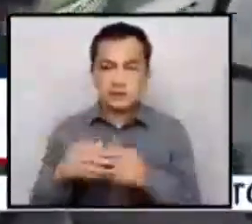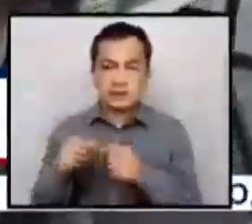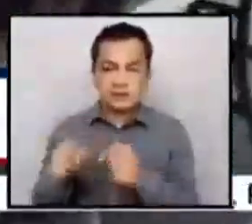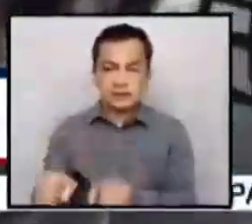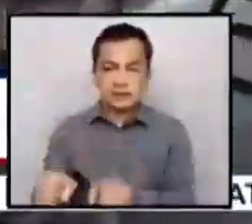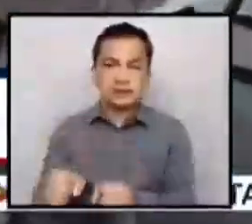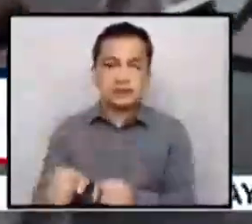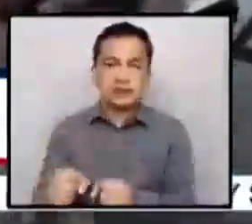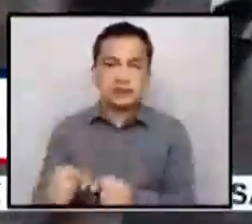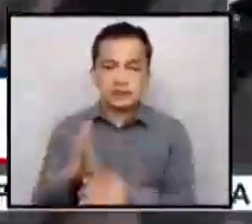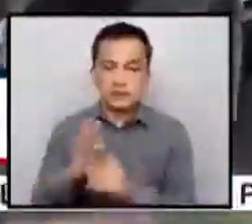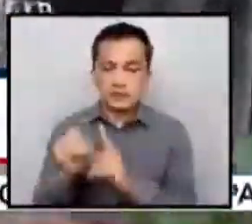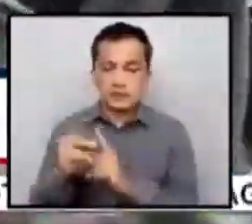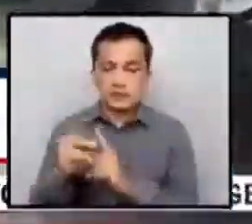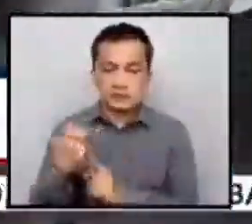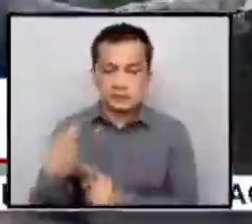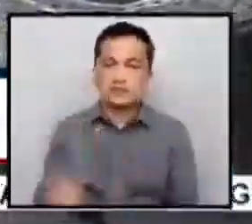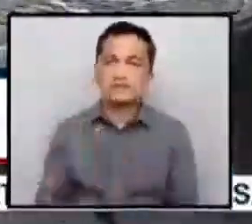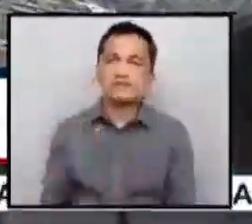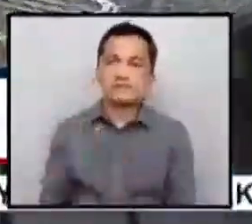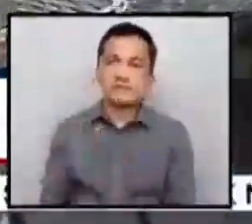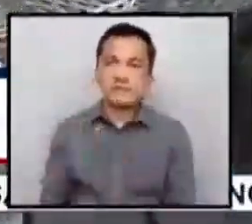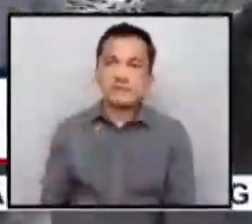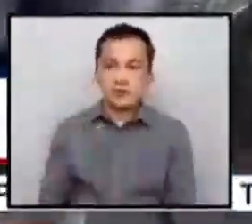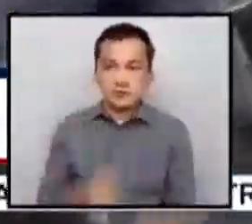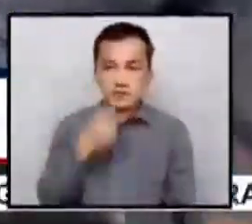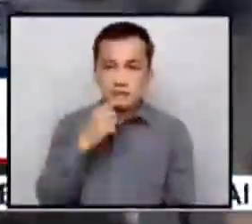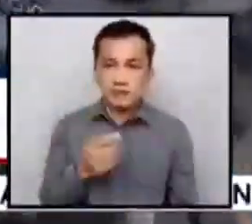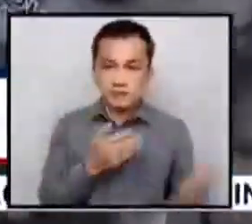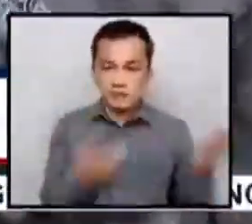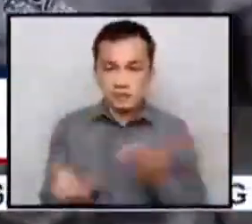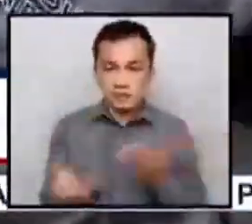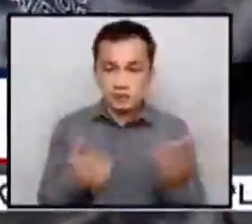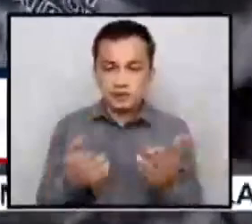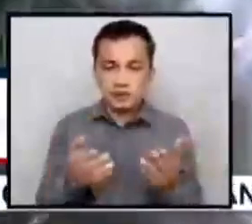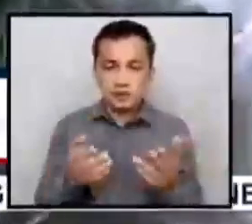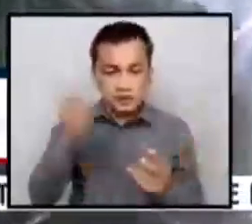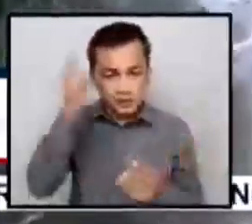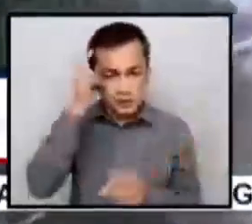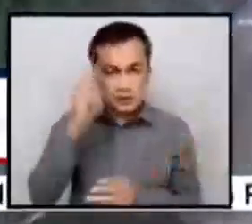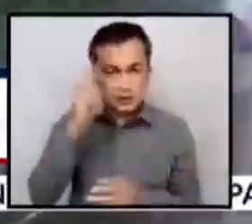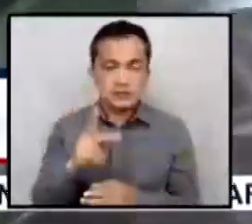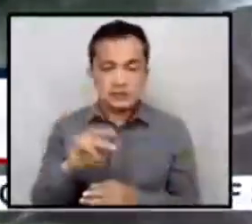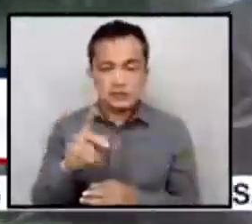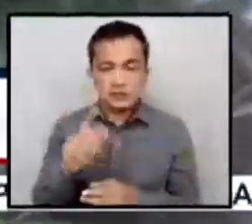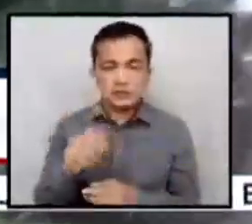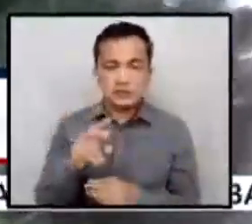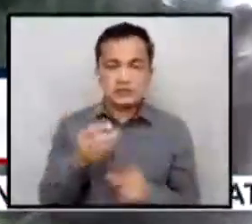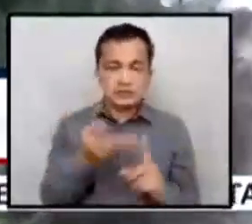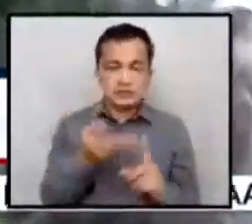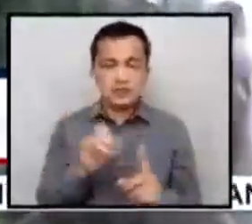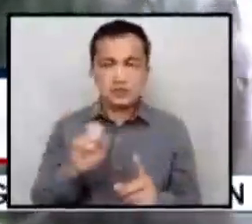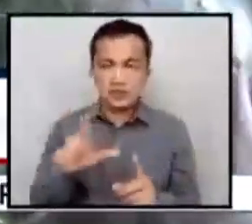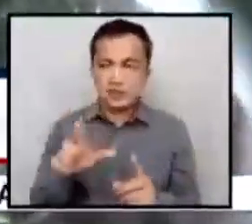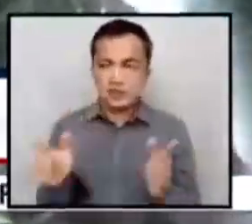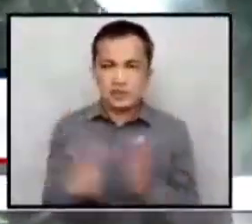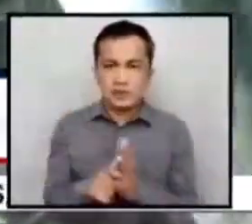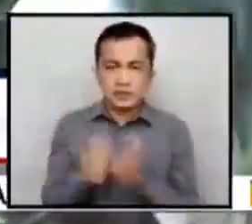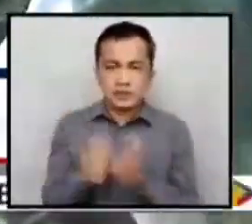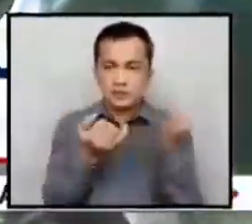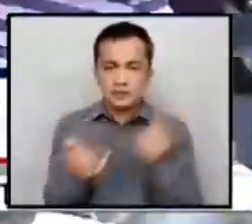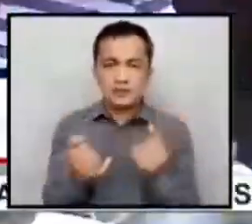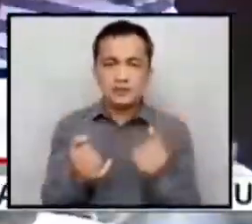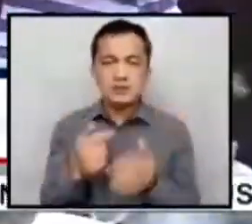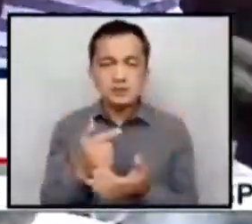City. Paliwanag ng nagsusupply ng gulay sa kadiwa na si Ruel, bawal ang imported na bawang at tanging